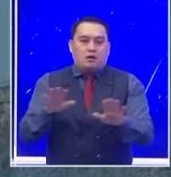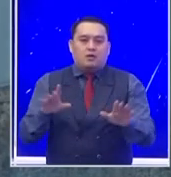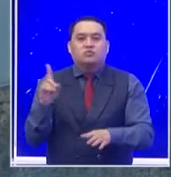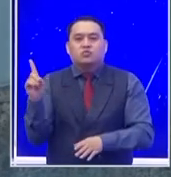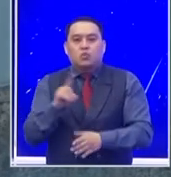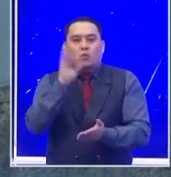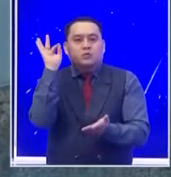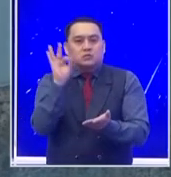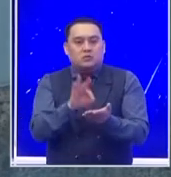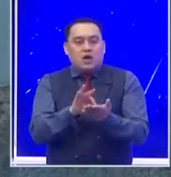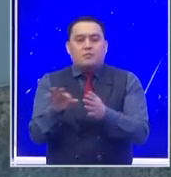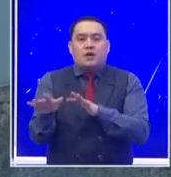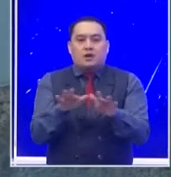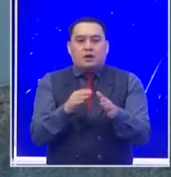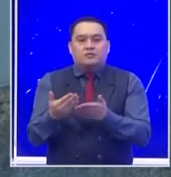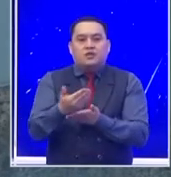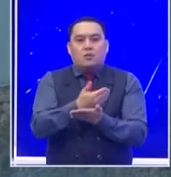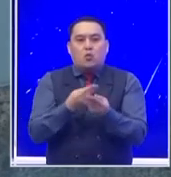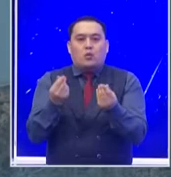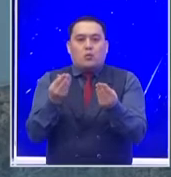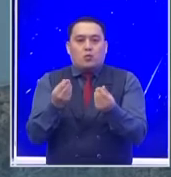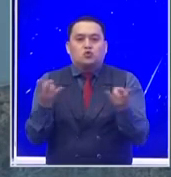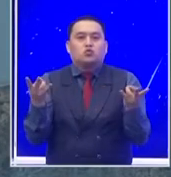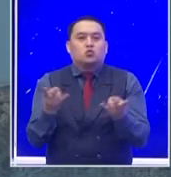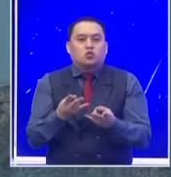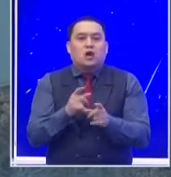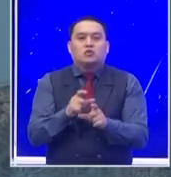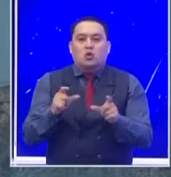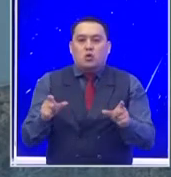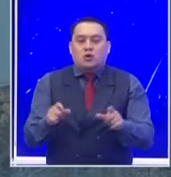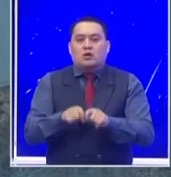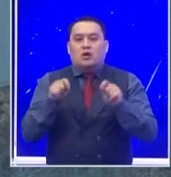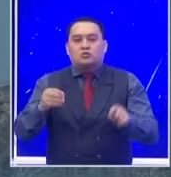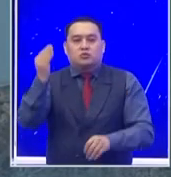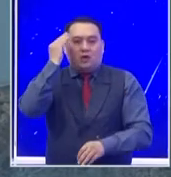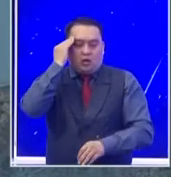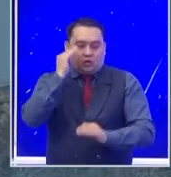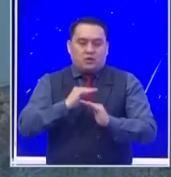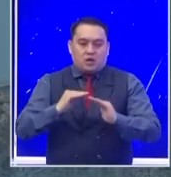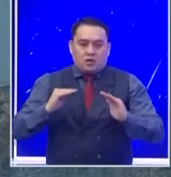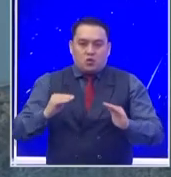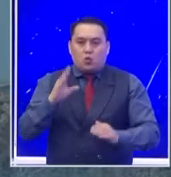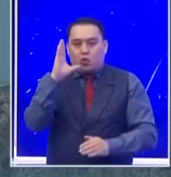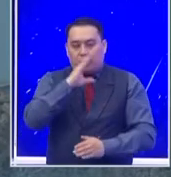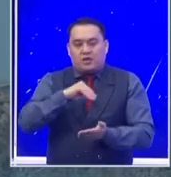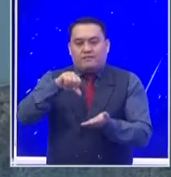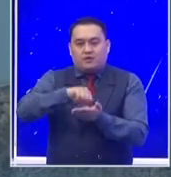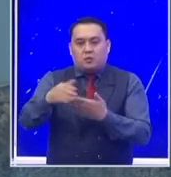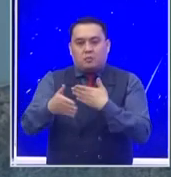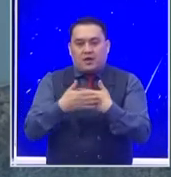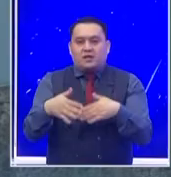что цель мероприятия не только сбор денег на помощь нуждающимся но и на раскрытие потенциала школьников их умение выступать перед